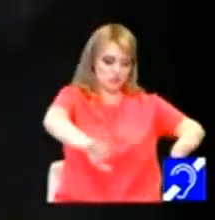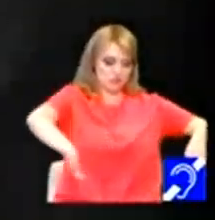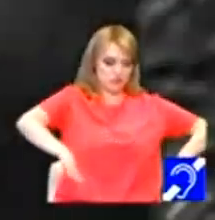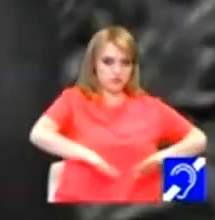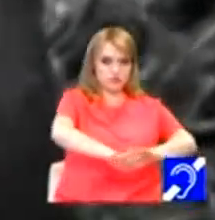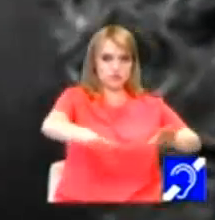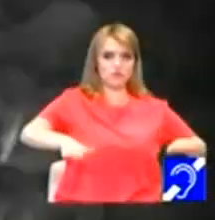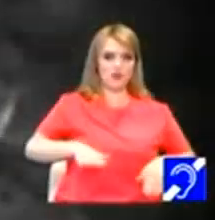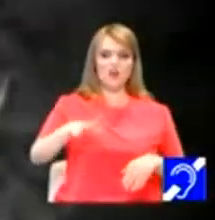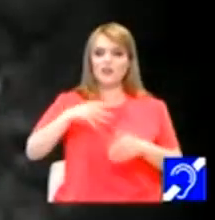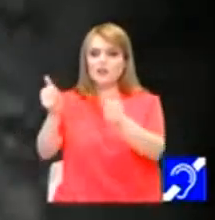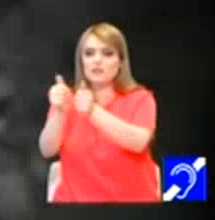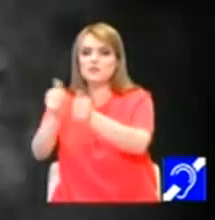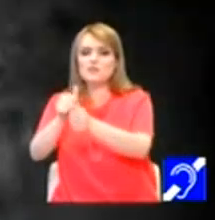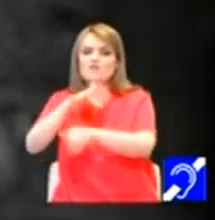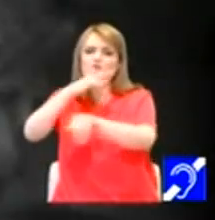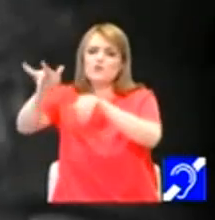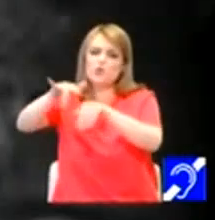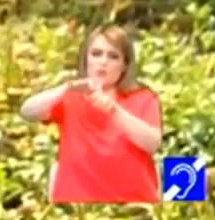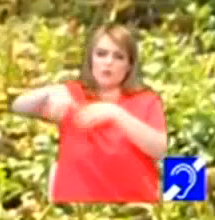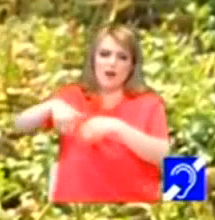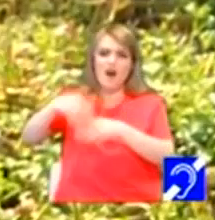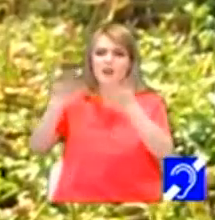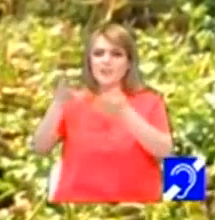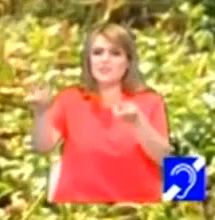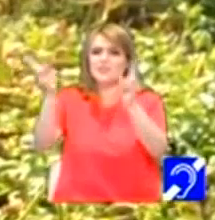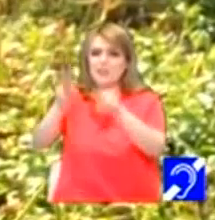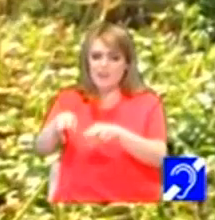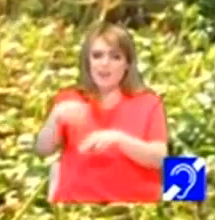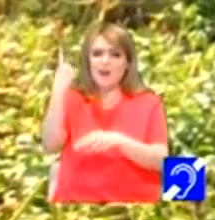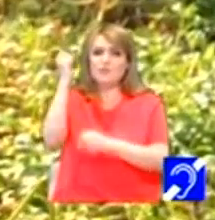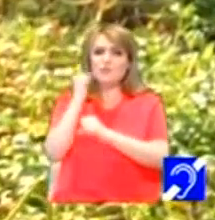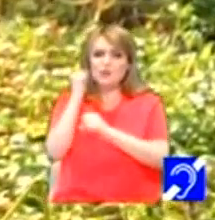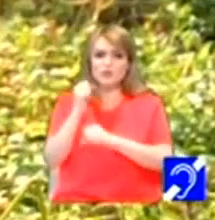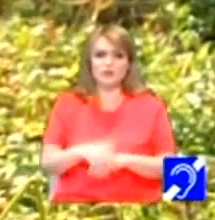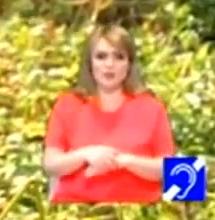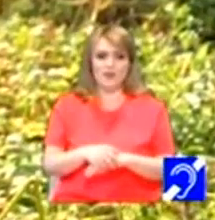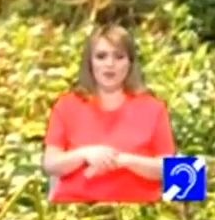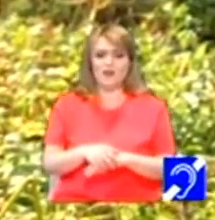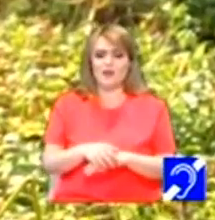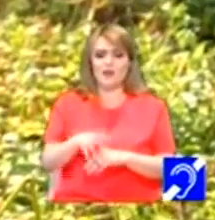tot le-au luat. Au rămas acolo, nu știu dacă le-au lăsat un sac și au murit toți. Șăsâinși.